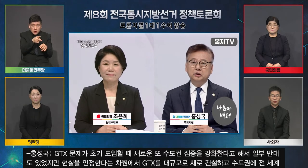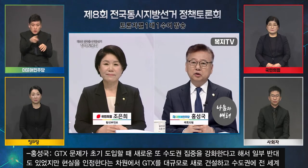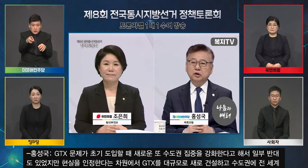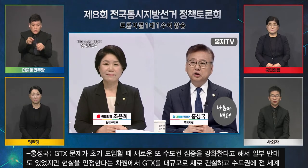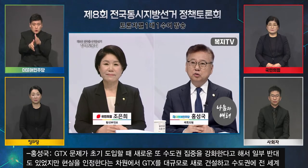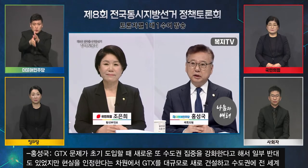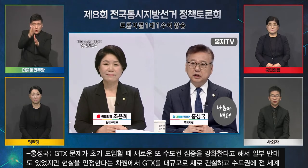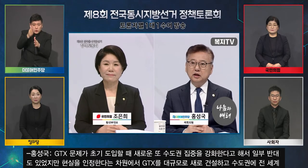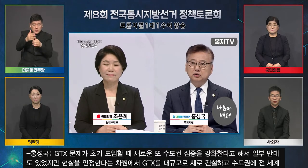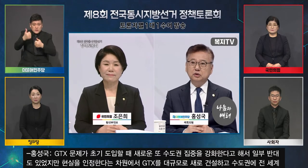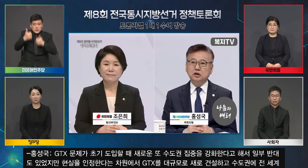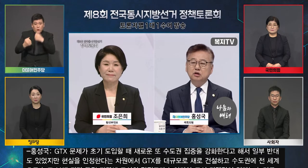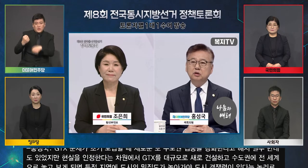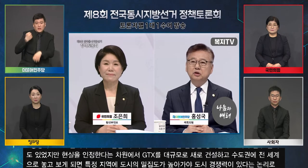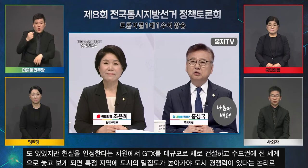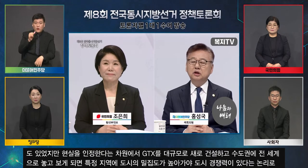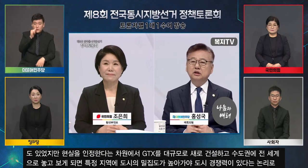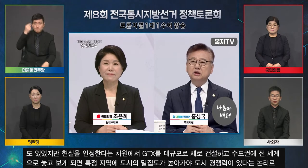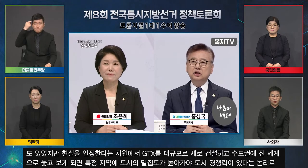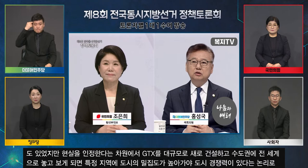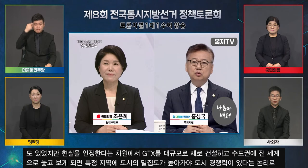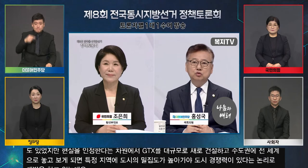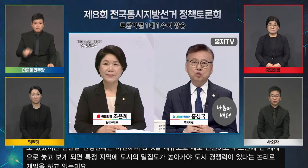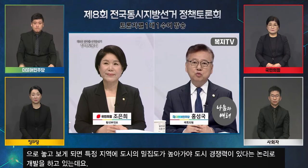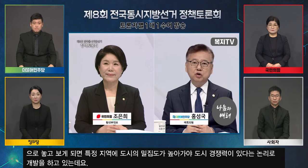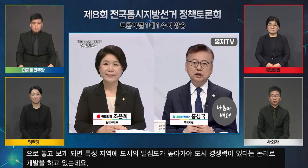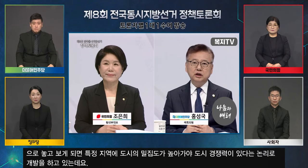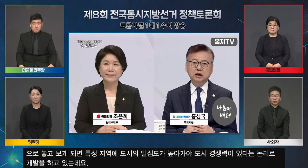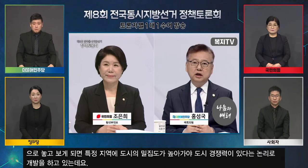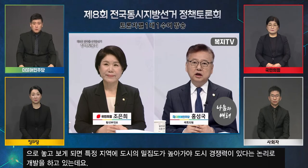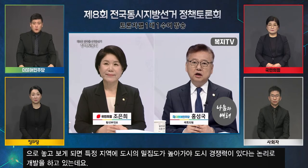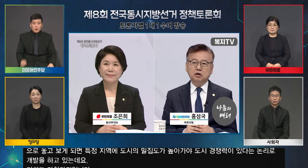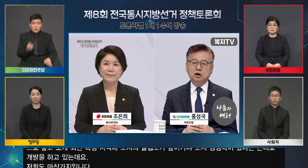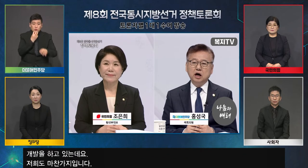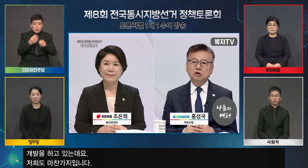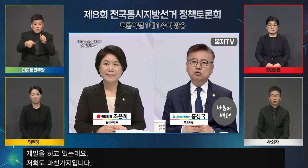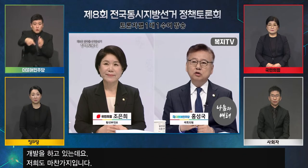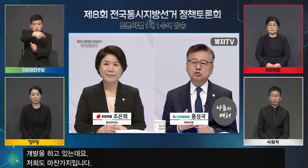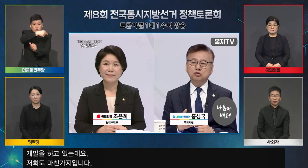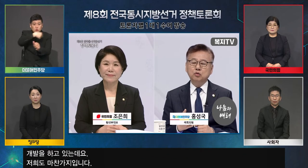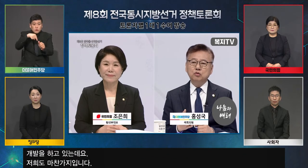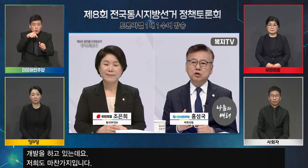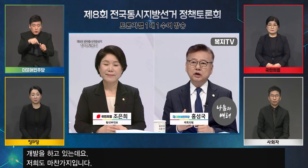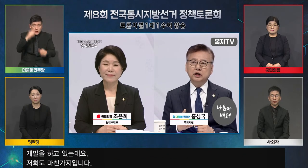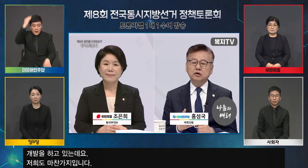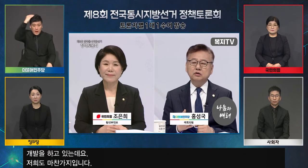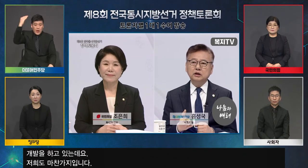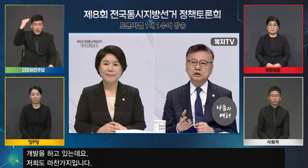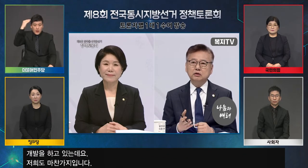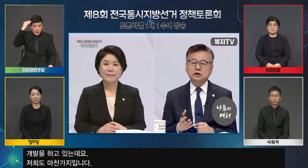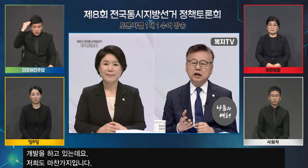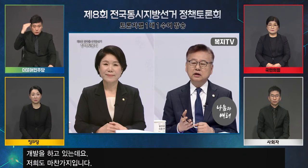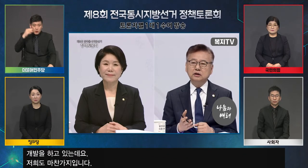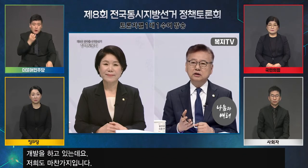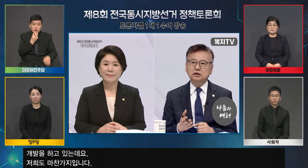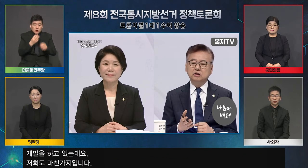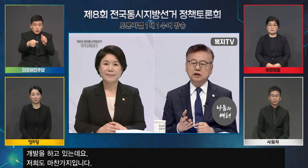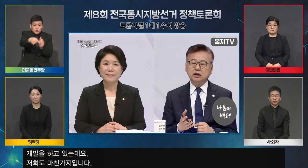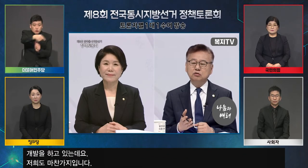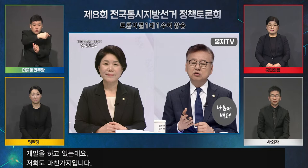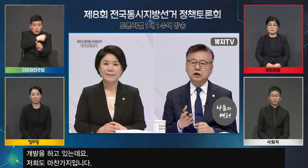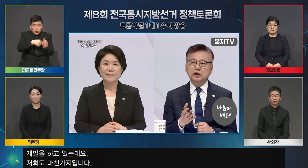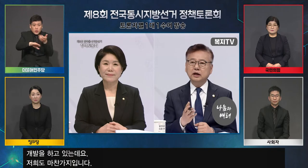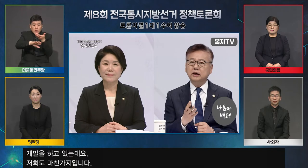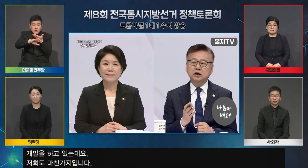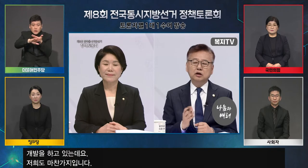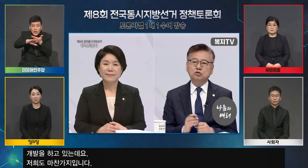저희도 마찬가지입니다. 그로벌 경쟁 시대에서 수도권이 한국의 수도권의 경쟁력이 다른 지역,